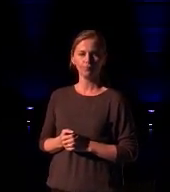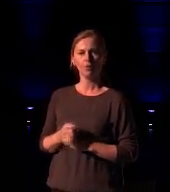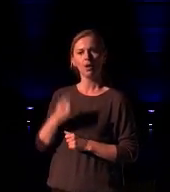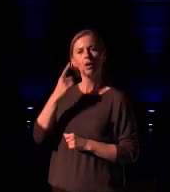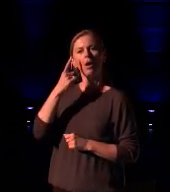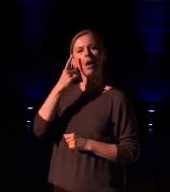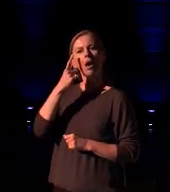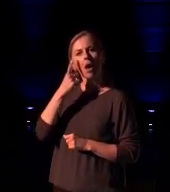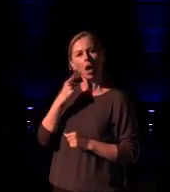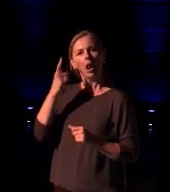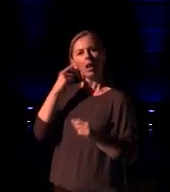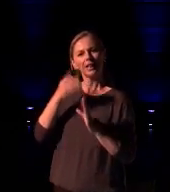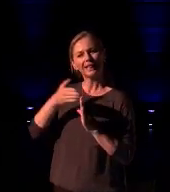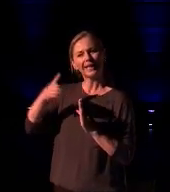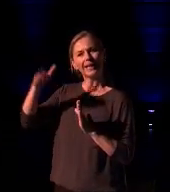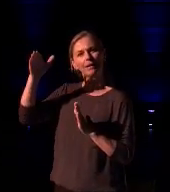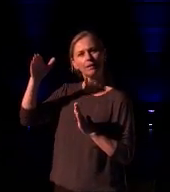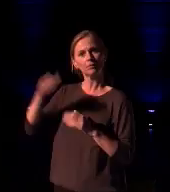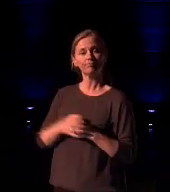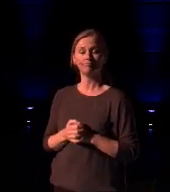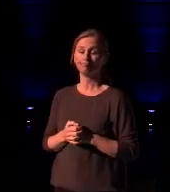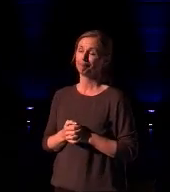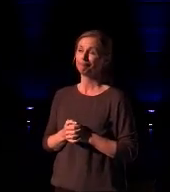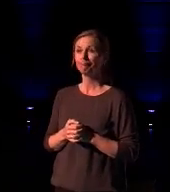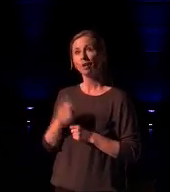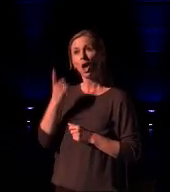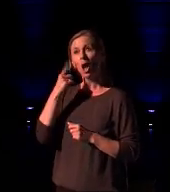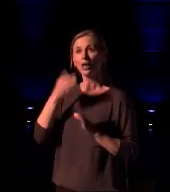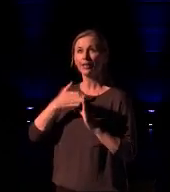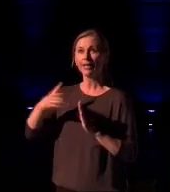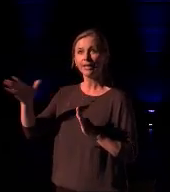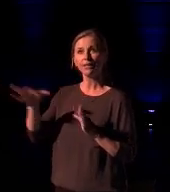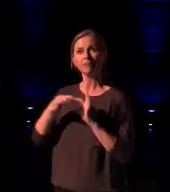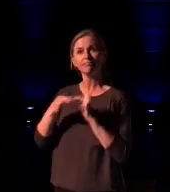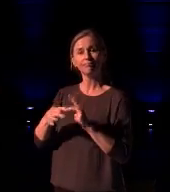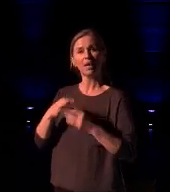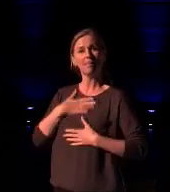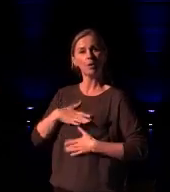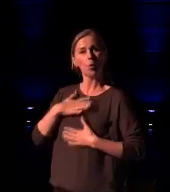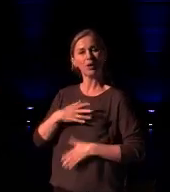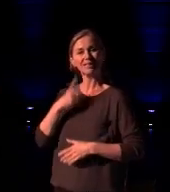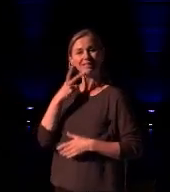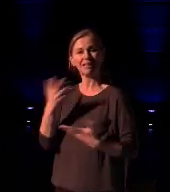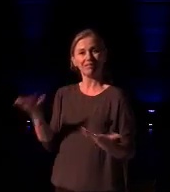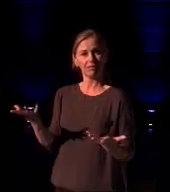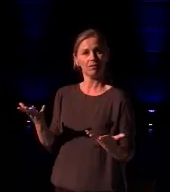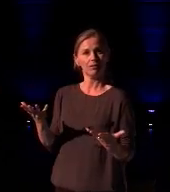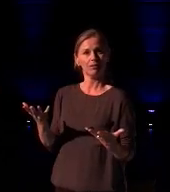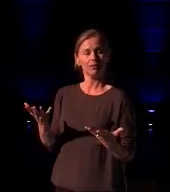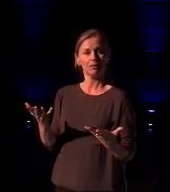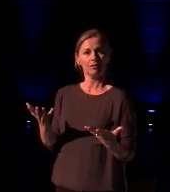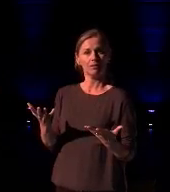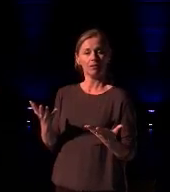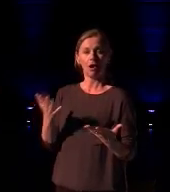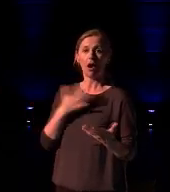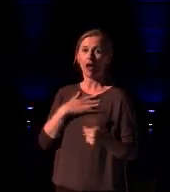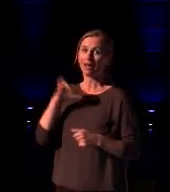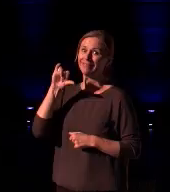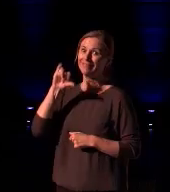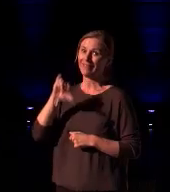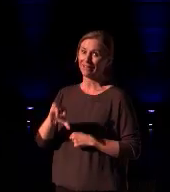Aldring. Aldring i biologisk sett har stort sett et